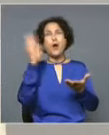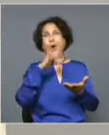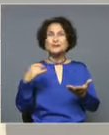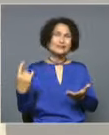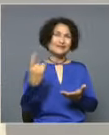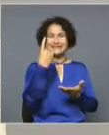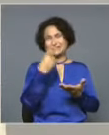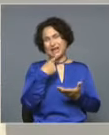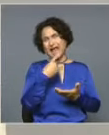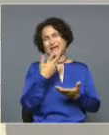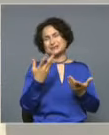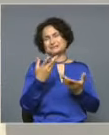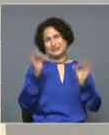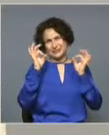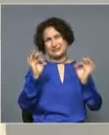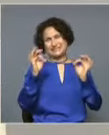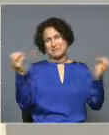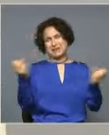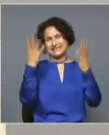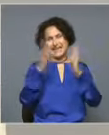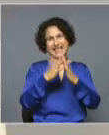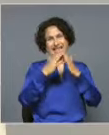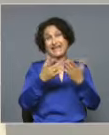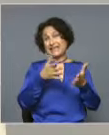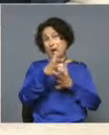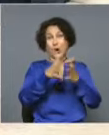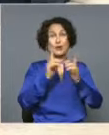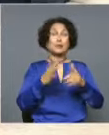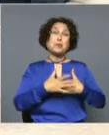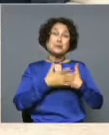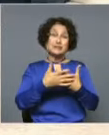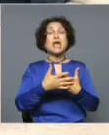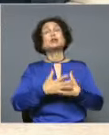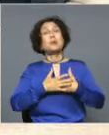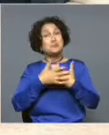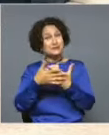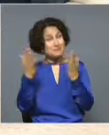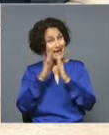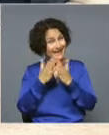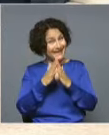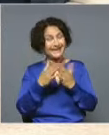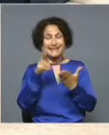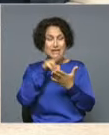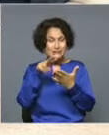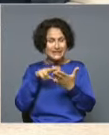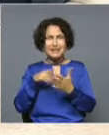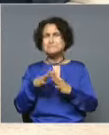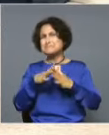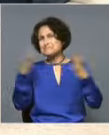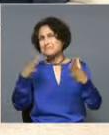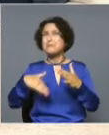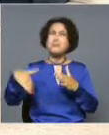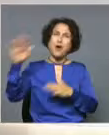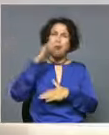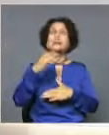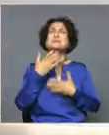честит празник на книгите и на хората, които ги обичат. И да обичаме книгите и да четем повече. Да четем повече. Дори като затворим тези страници.